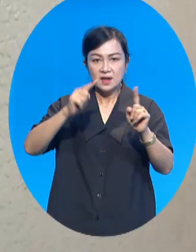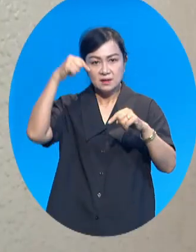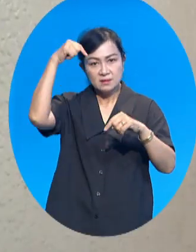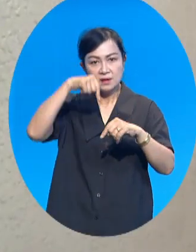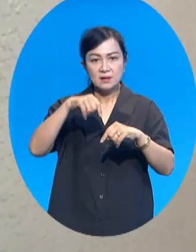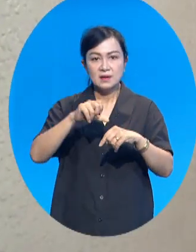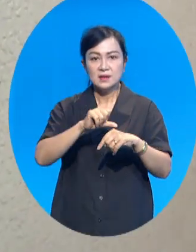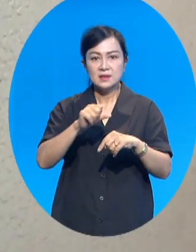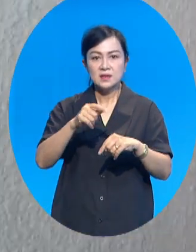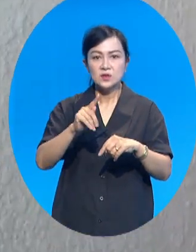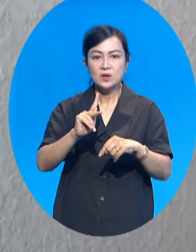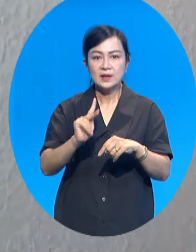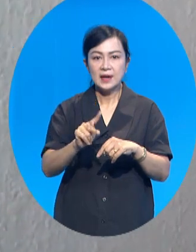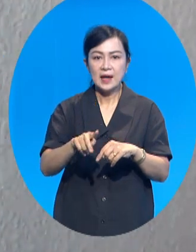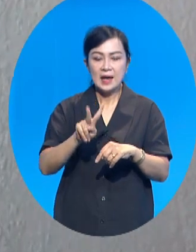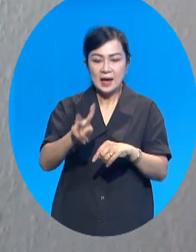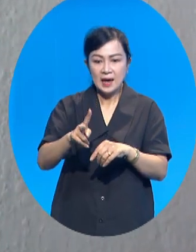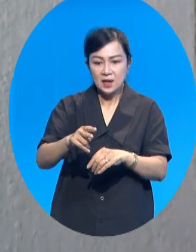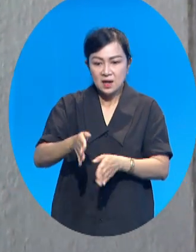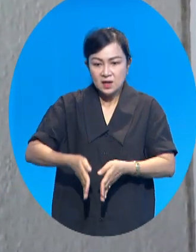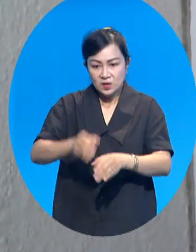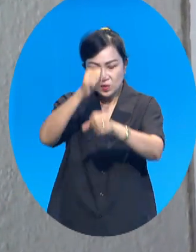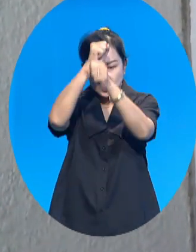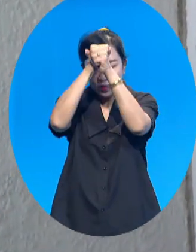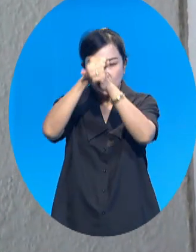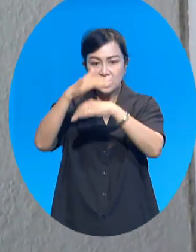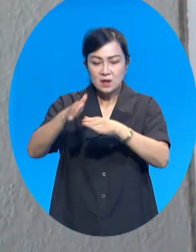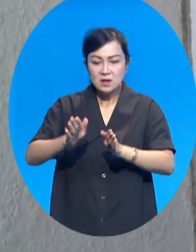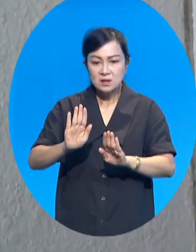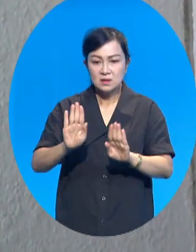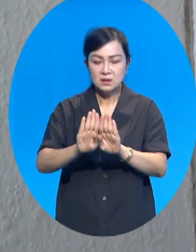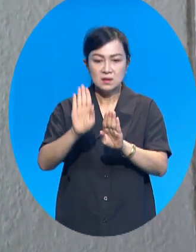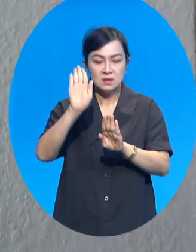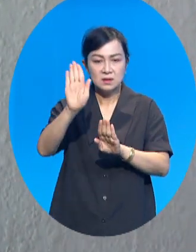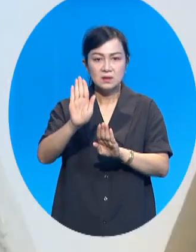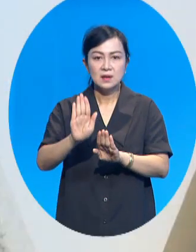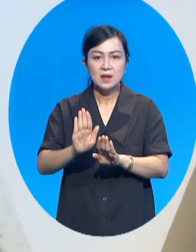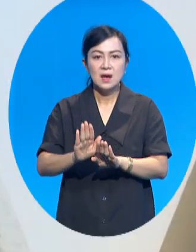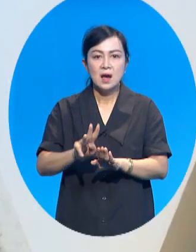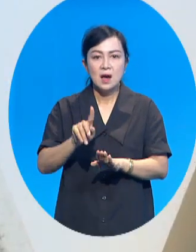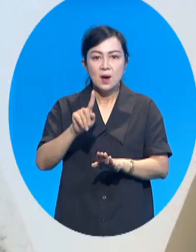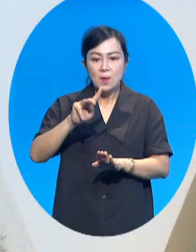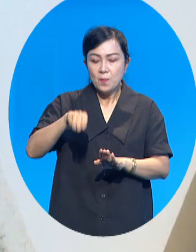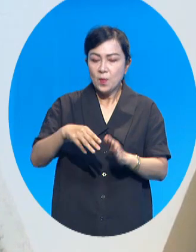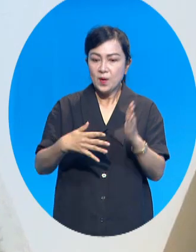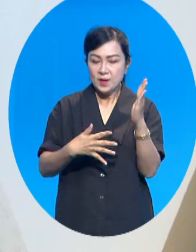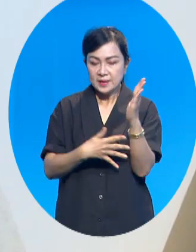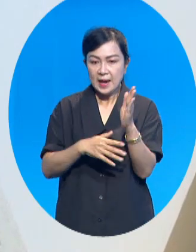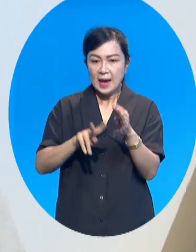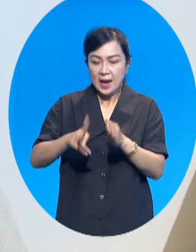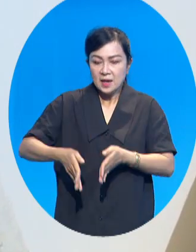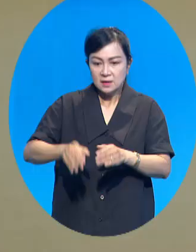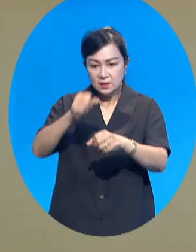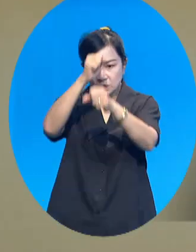ở Nhật Bản xa xa juka có hai lối thoát khẩn cấp gồm cửa trước và lối thoát ban công mỗi căn hộ ở đây đều có hai lối thoát